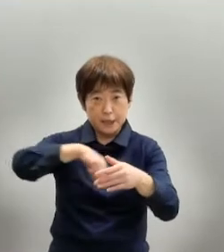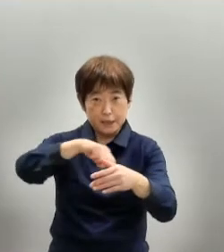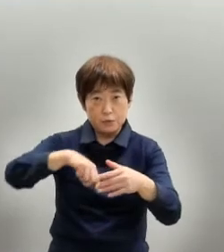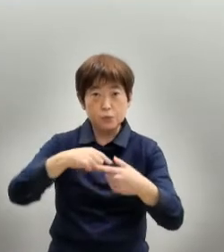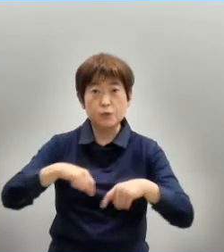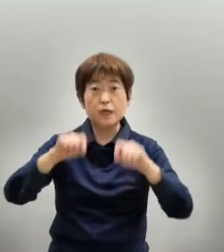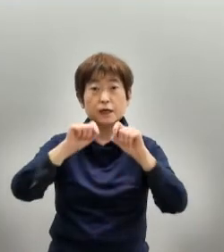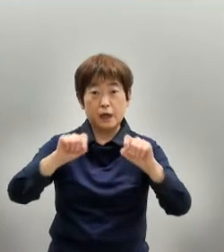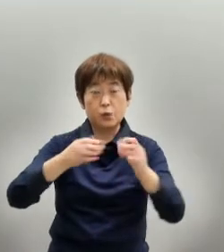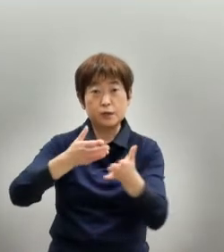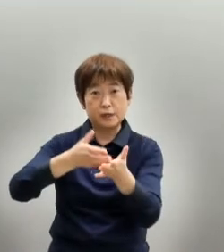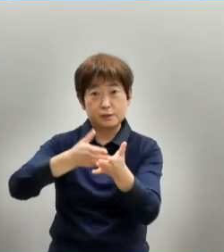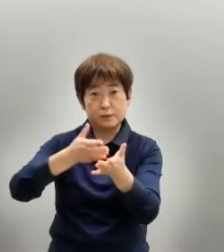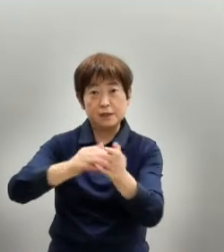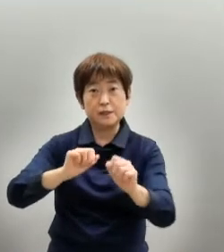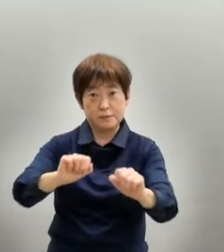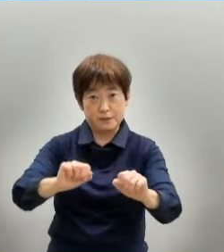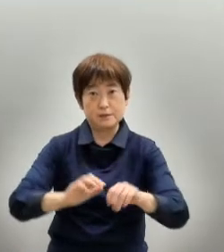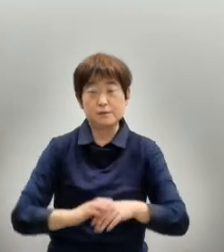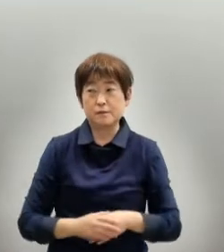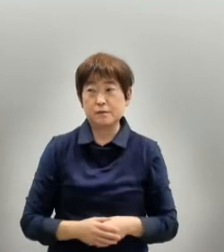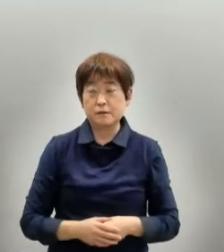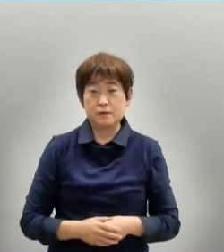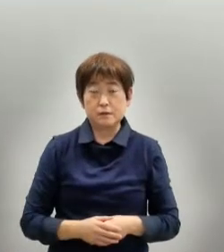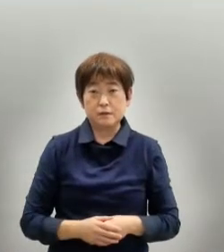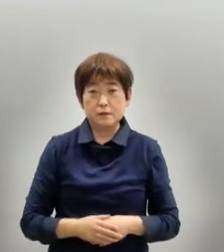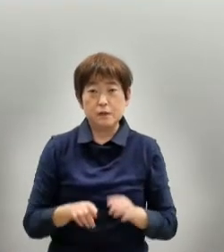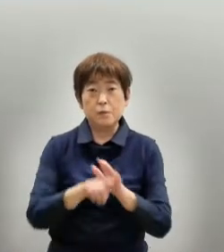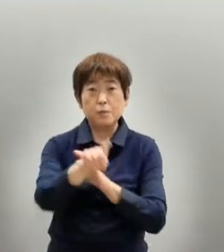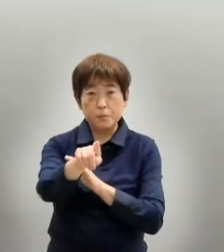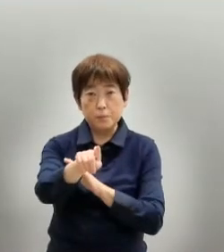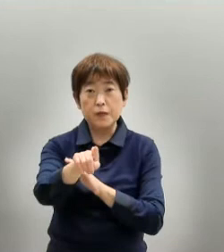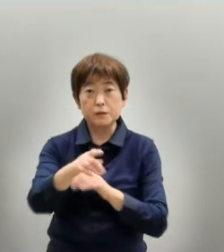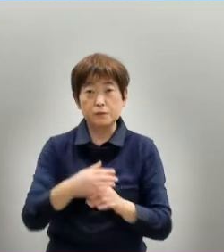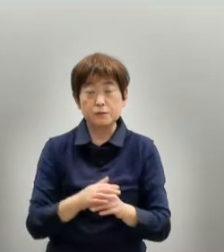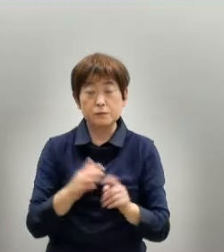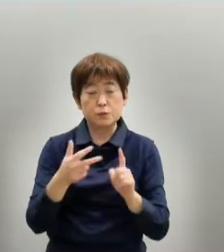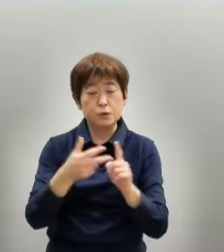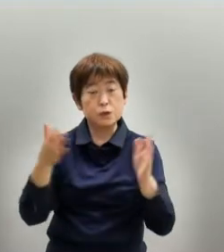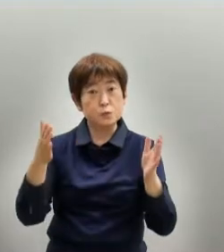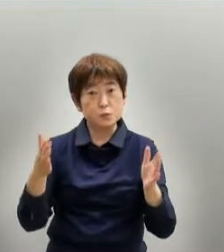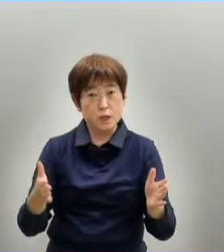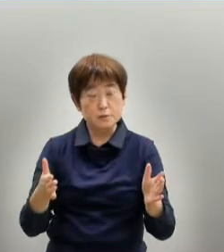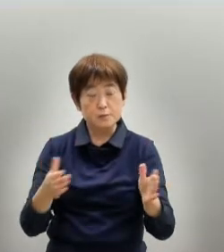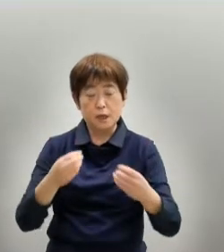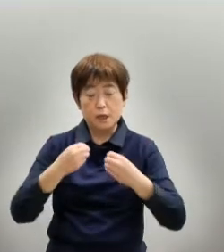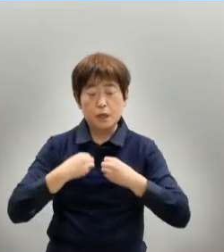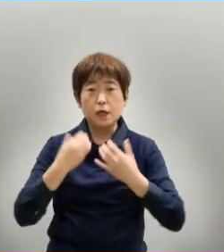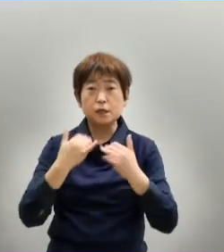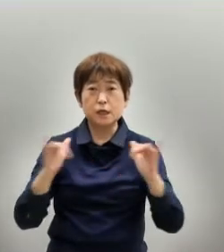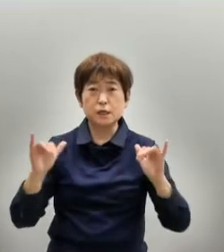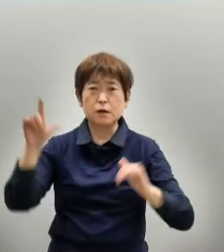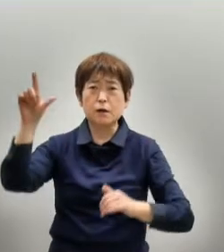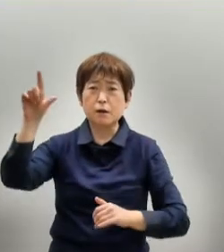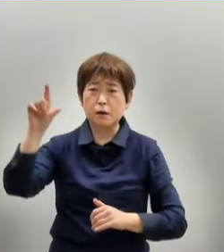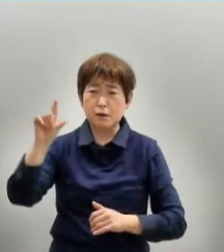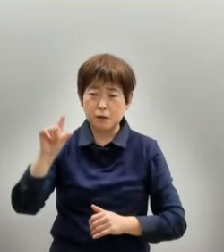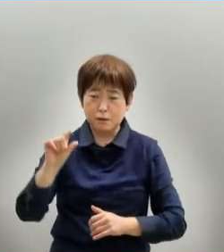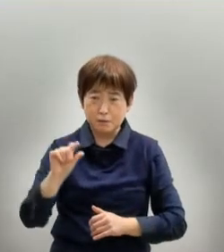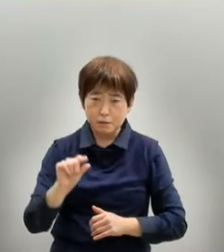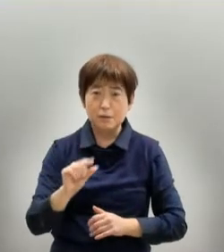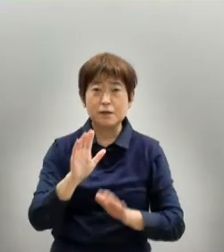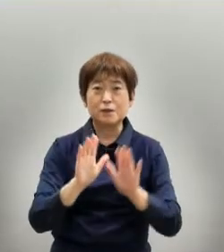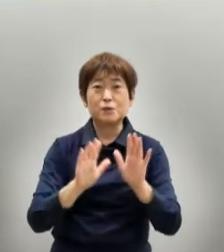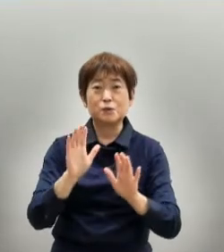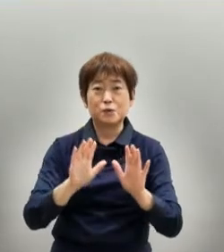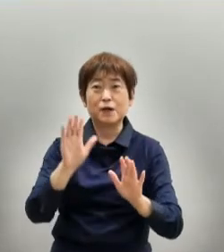させていただきたいと思います。まさにですね、この1週間だいぶ感染は抑え続けられてございますけれ